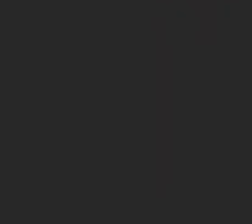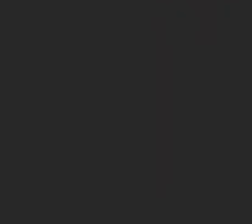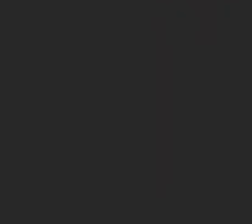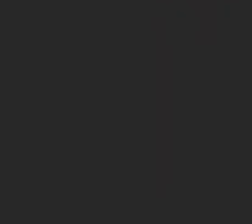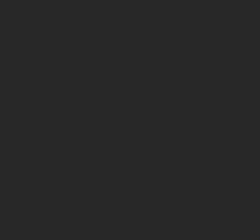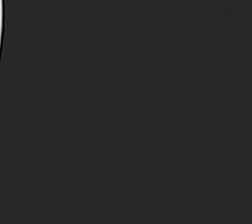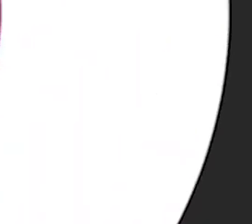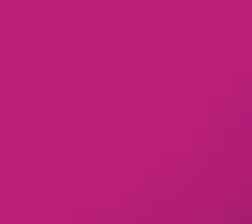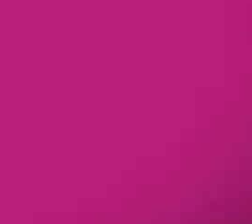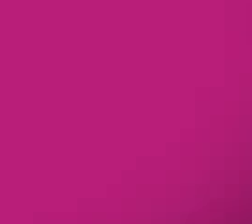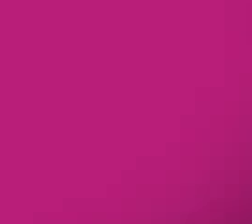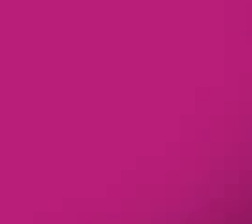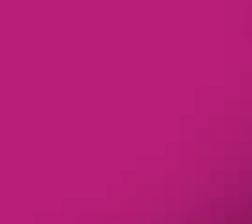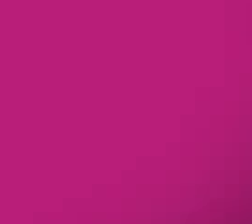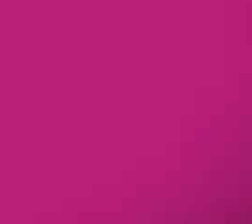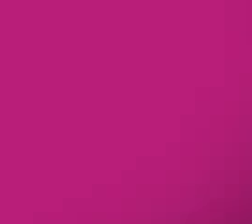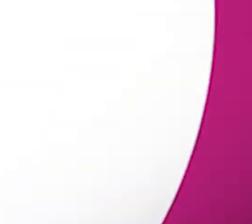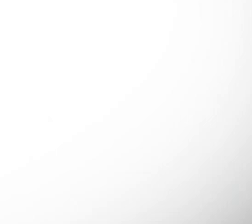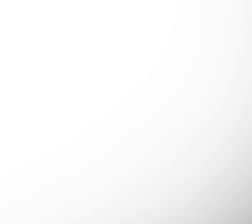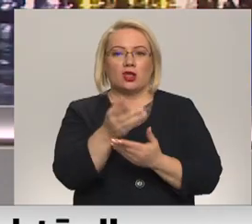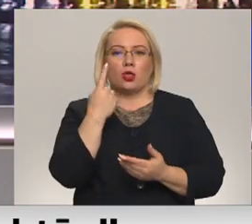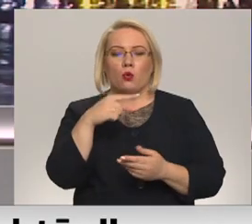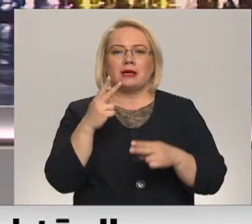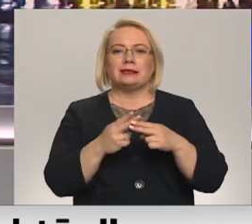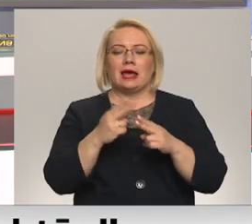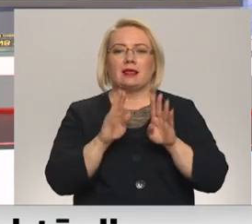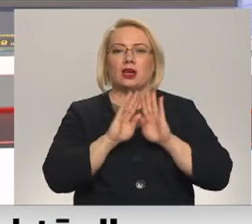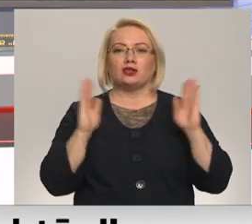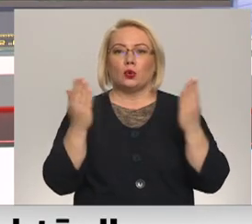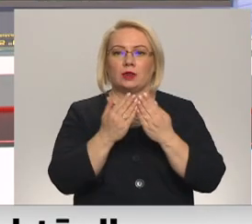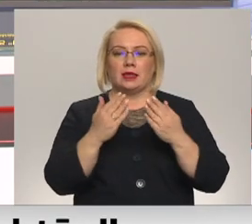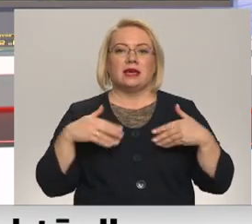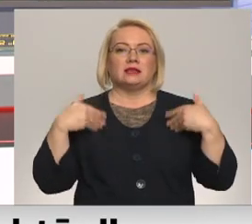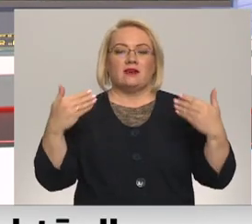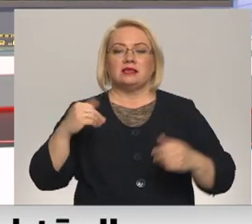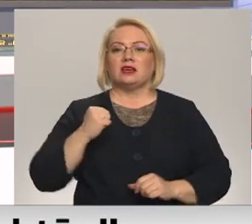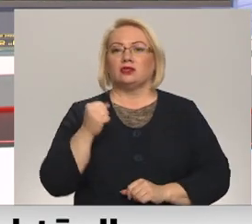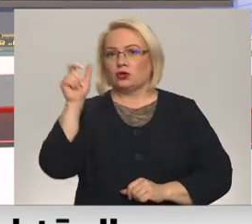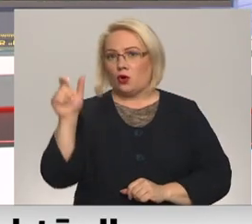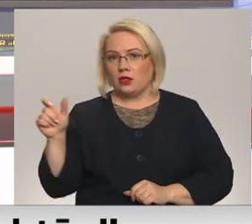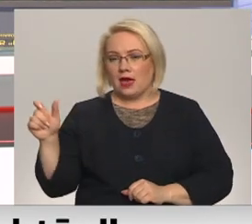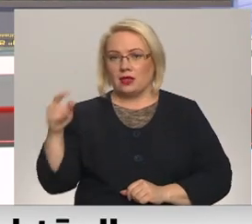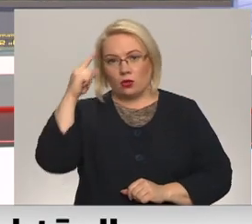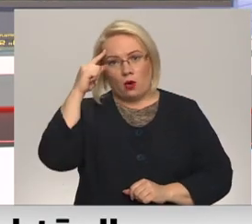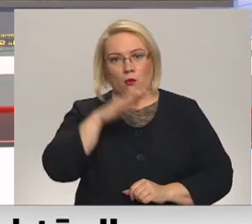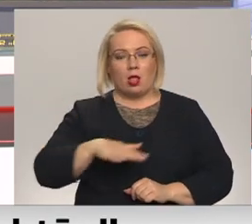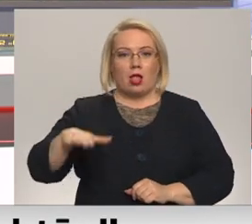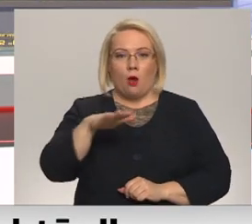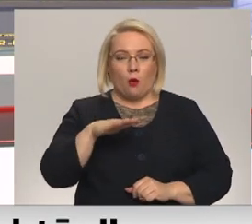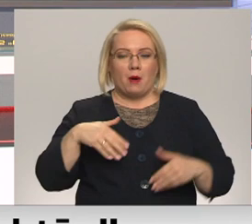Re, viss ēters ir te! Sveiciens, kolēģi! Doma laukumā jums šeit no Zaķu